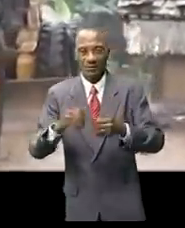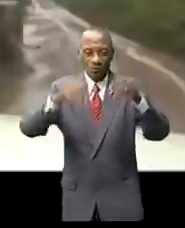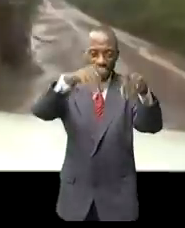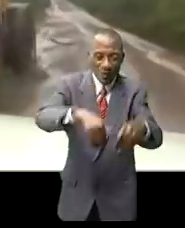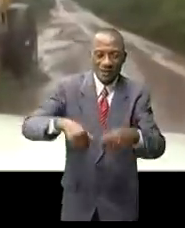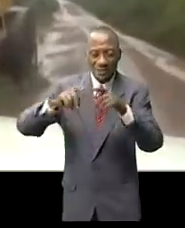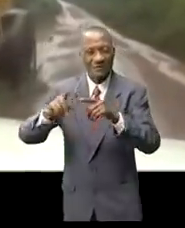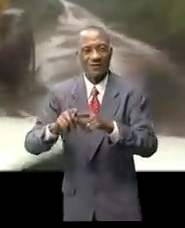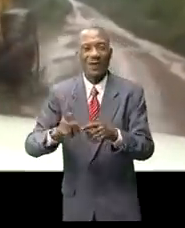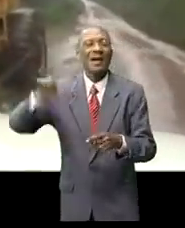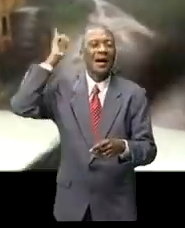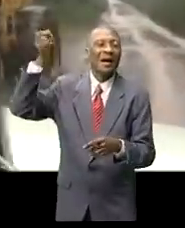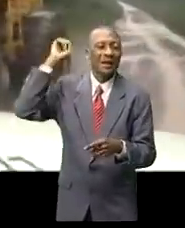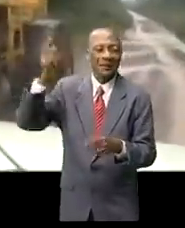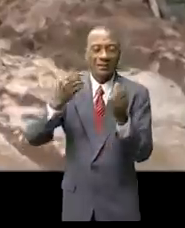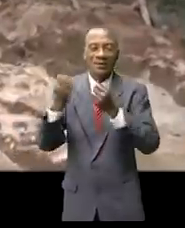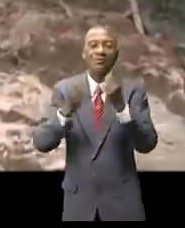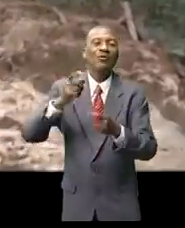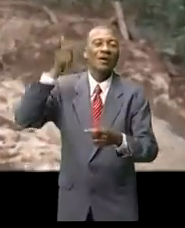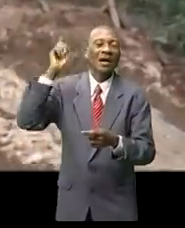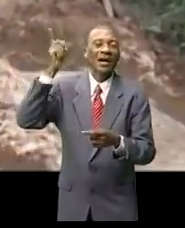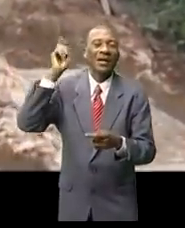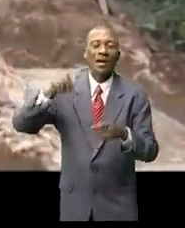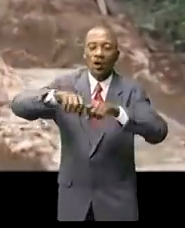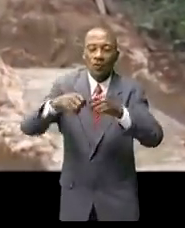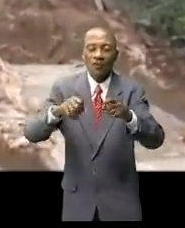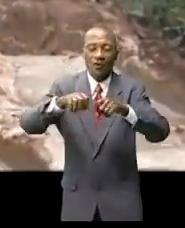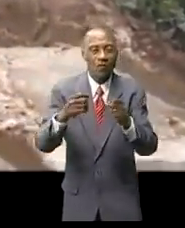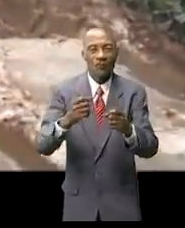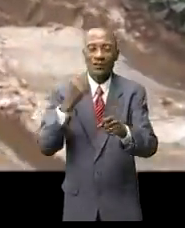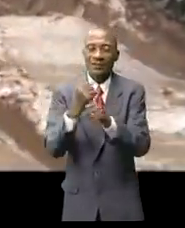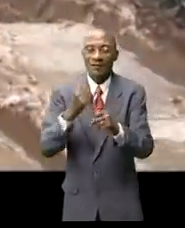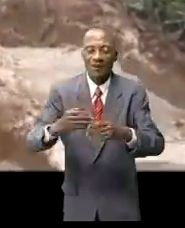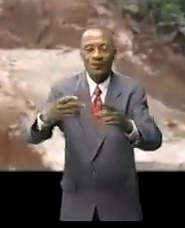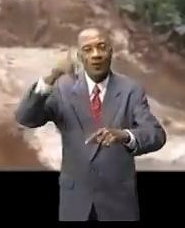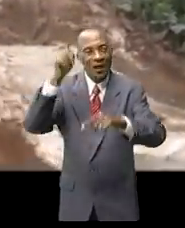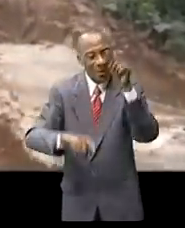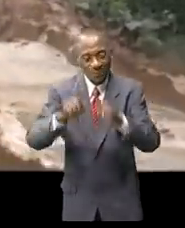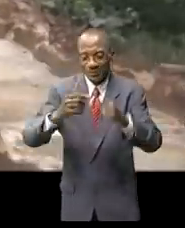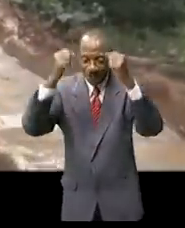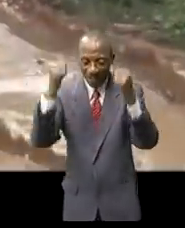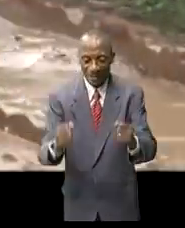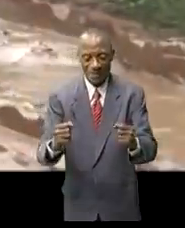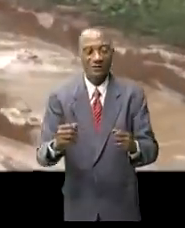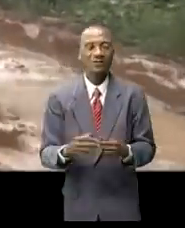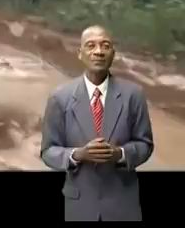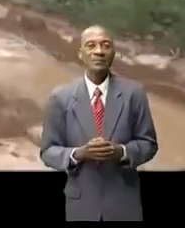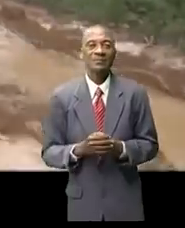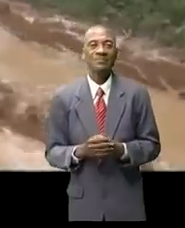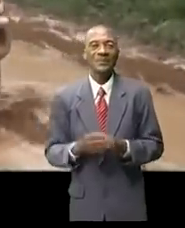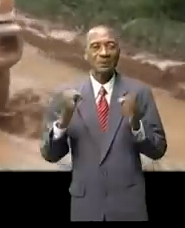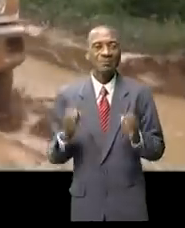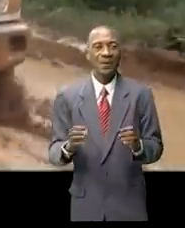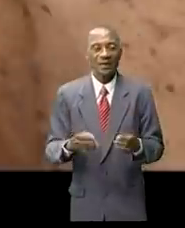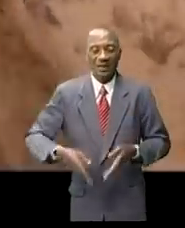d'intérêt national, le gouvernement central est invité à jeter un regard décisif sur ces tronçons qui relient plusieurs